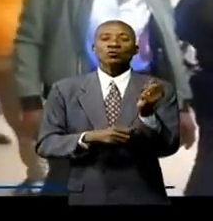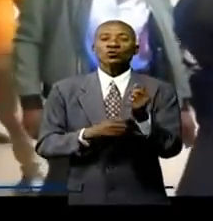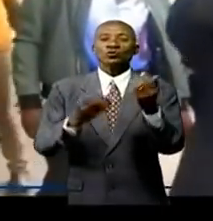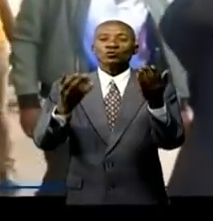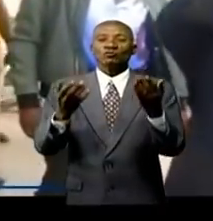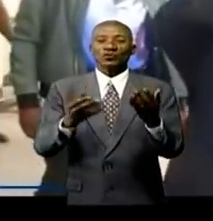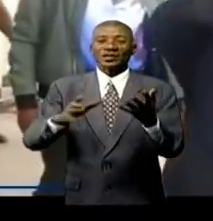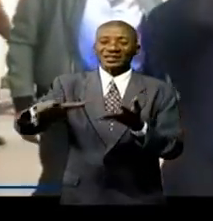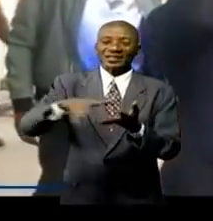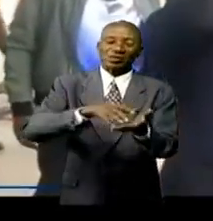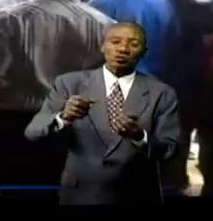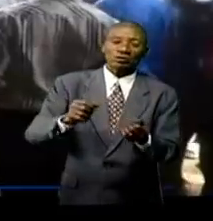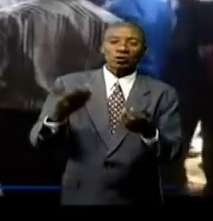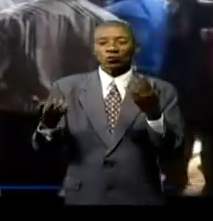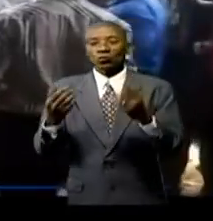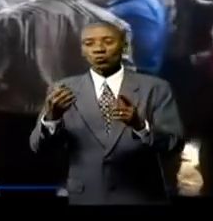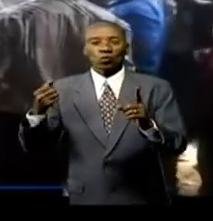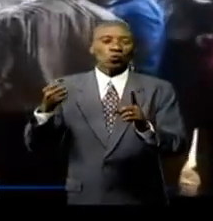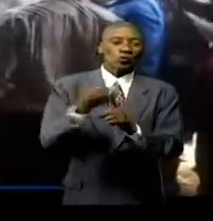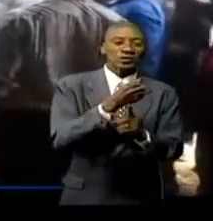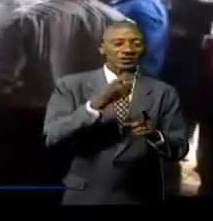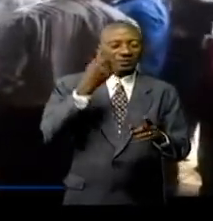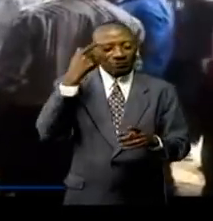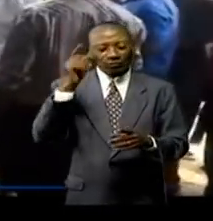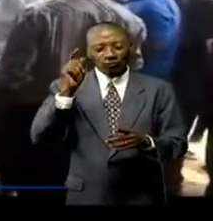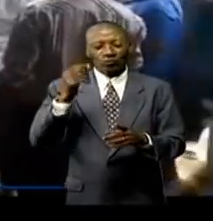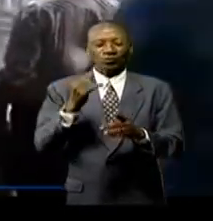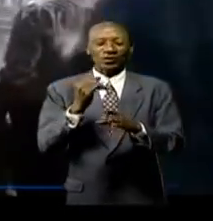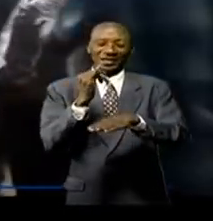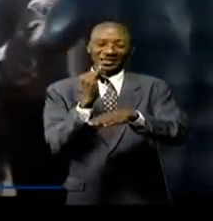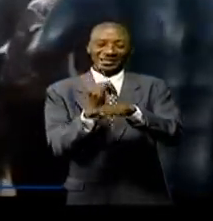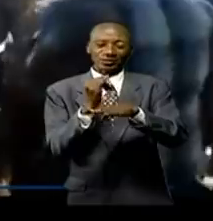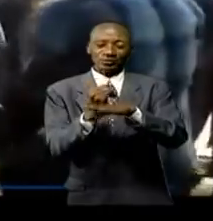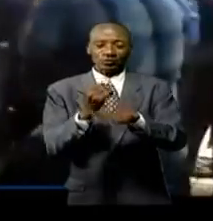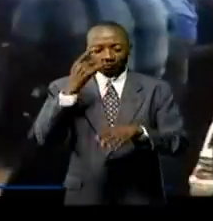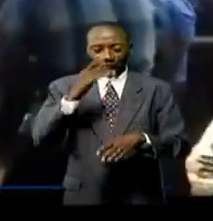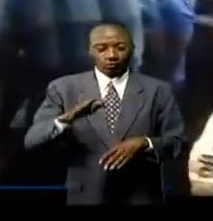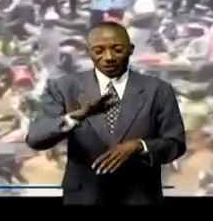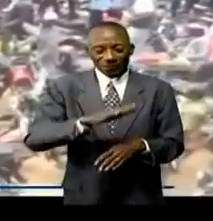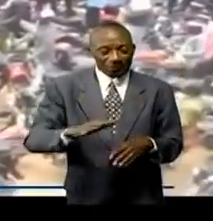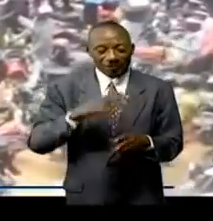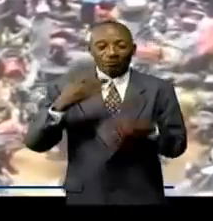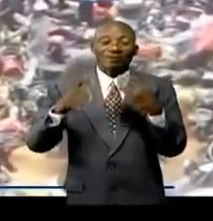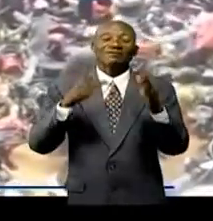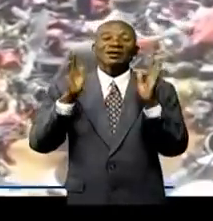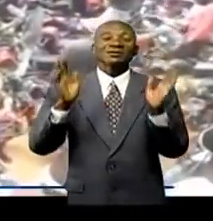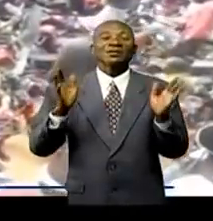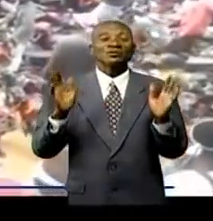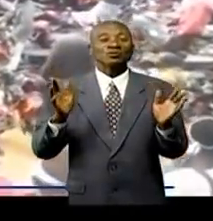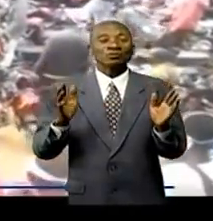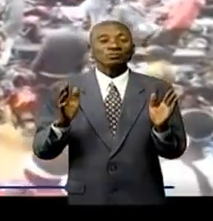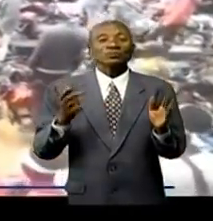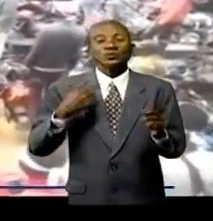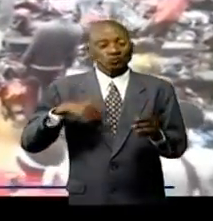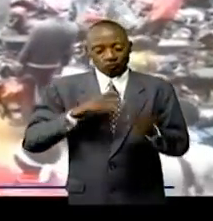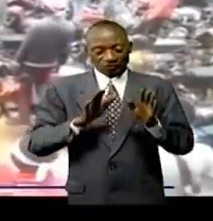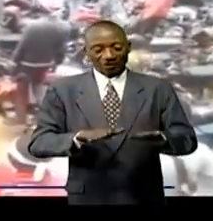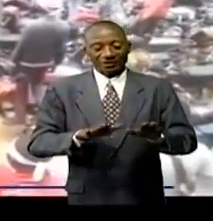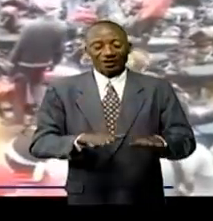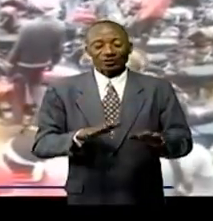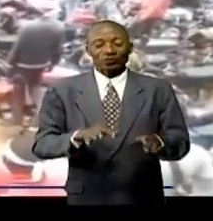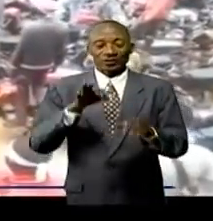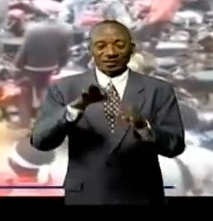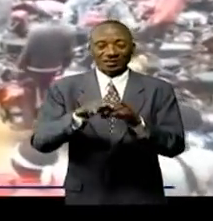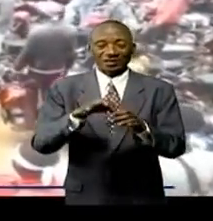des actions de déstabilisation des institutions visant à priver la population les élections de 2023. Seule voie